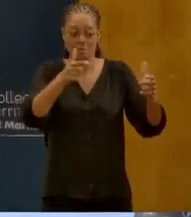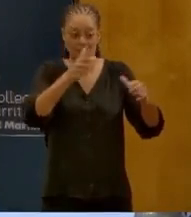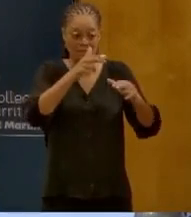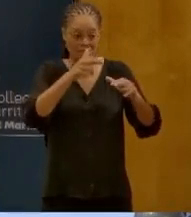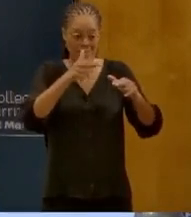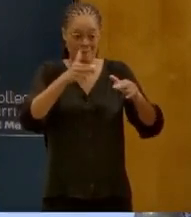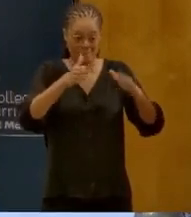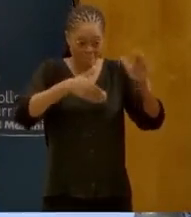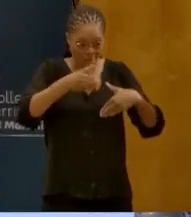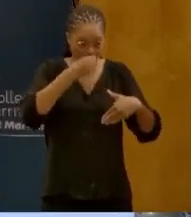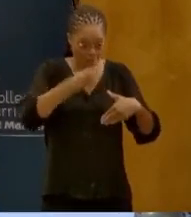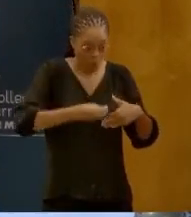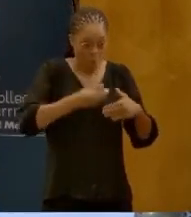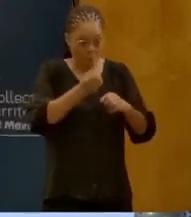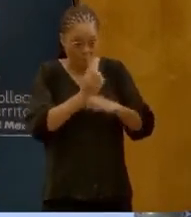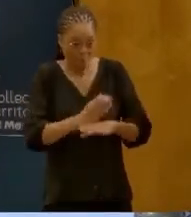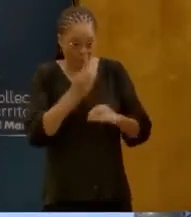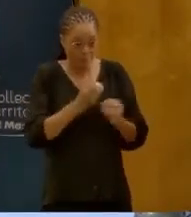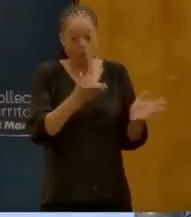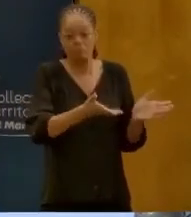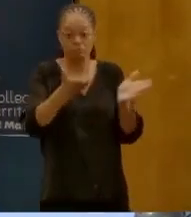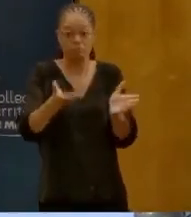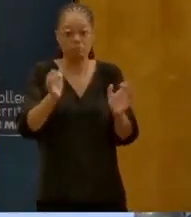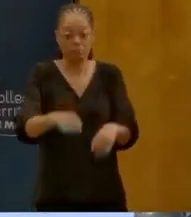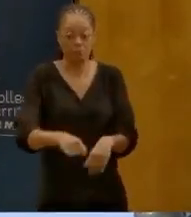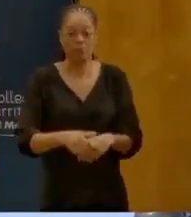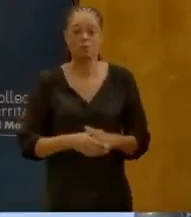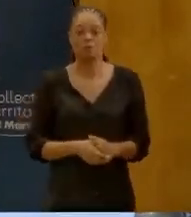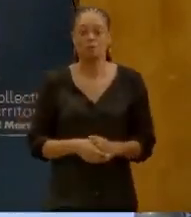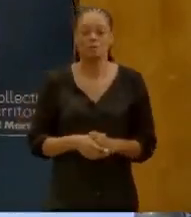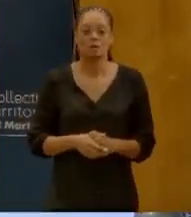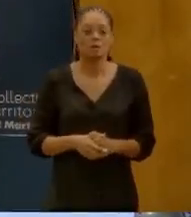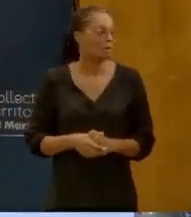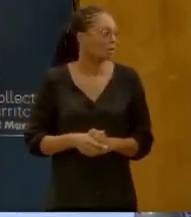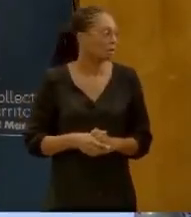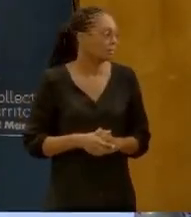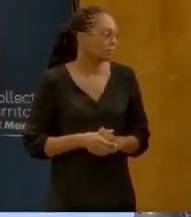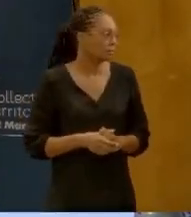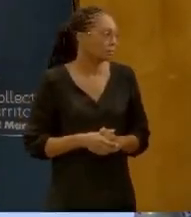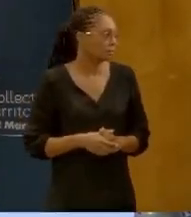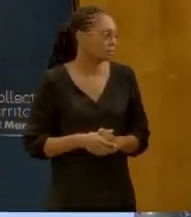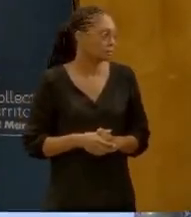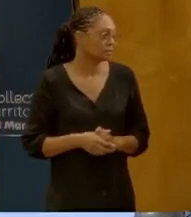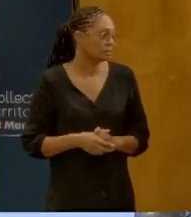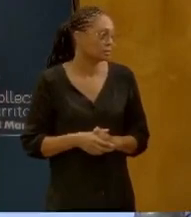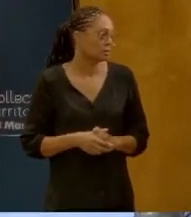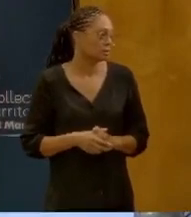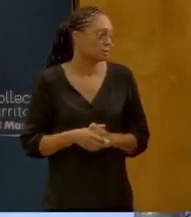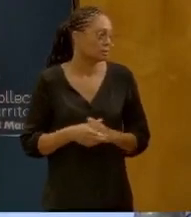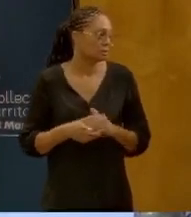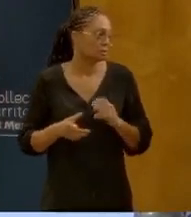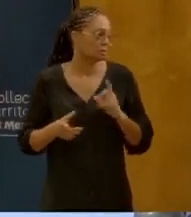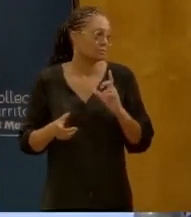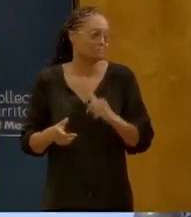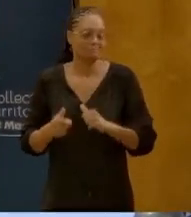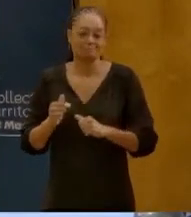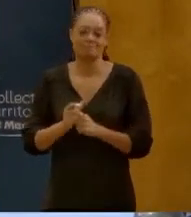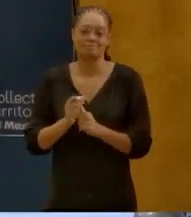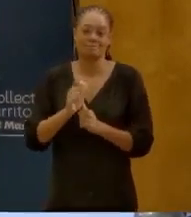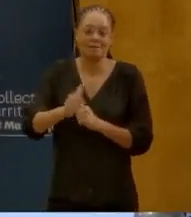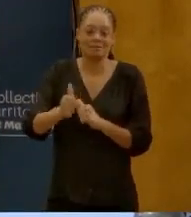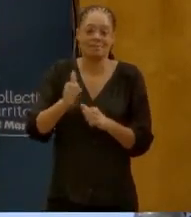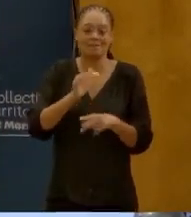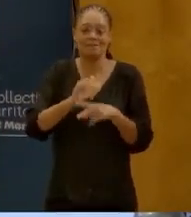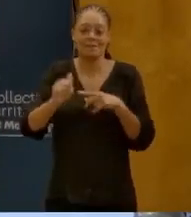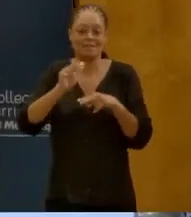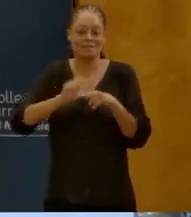fonctionnement. Point. Et vous enlevez l'exigence de dire qu'à charge pour le comité cycliste de faire les travaux. L'amendement que